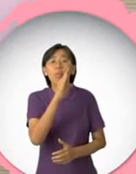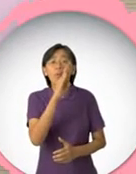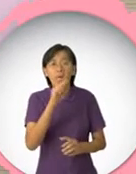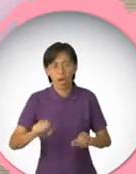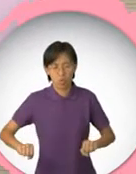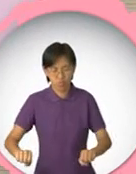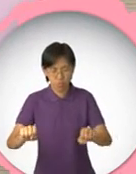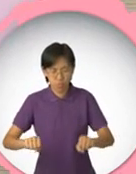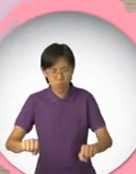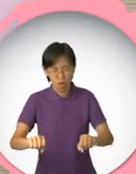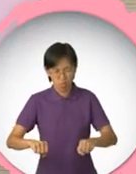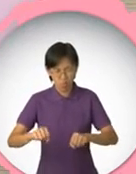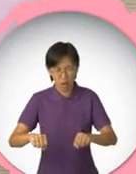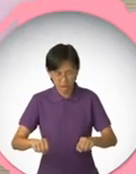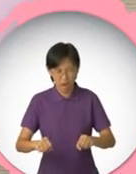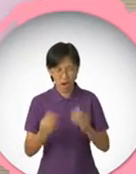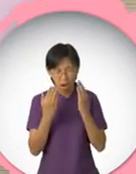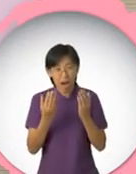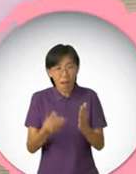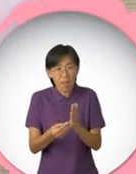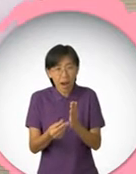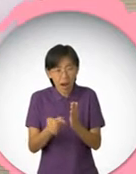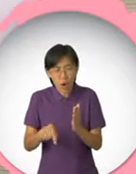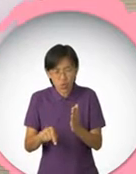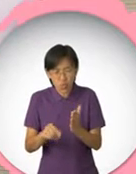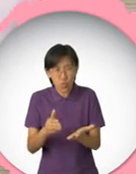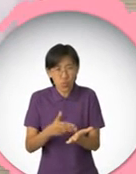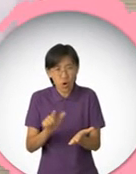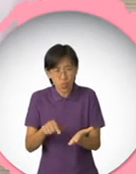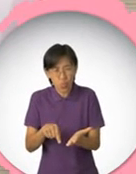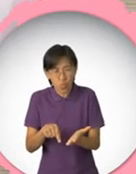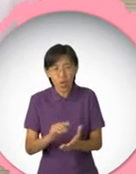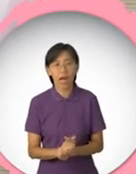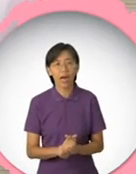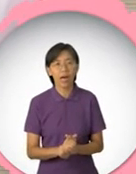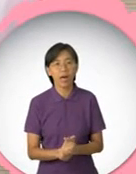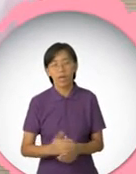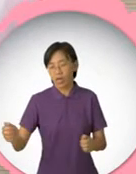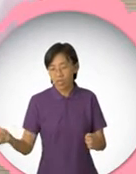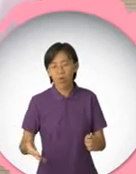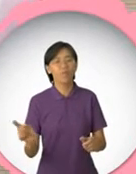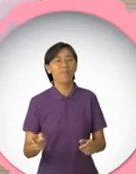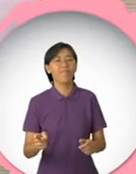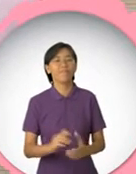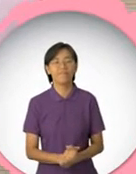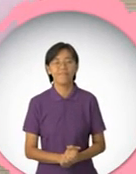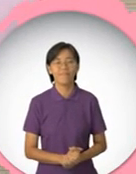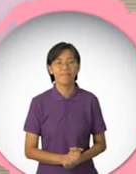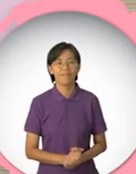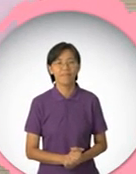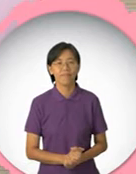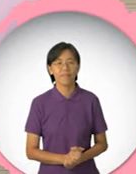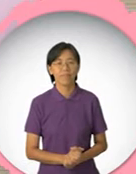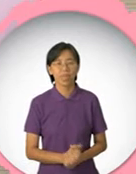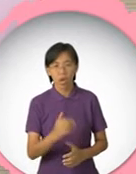ว่าไขมันมันติดโต๊ะนะคะเราก็อาจจะต้องขูดเอาไขมันที่ติดโต๊ะออกค่ะแล้วก็โรยแป้งนวลลงไปใหม ่ครับ นั้นต้องระ